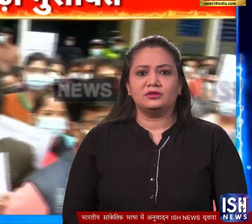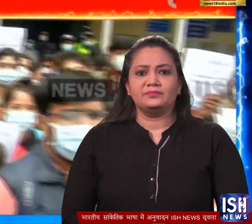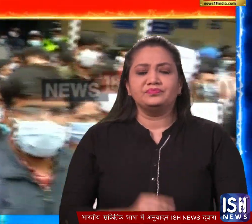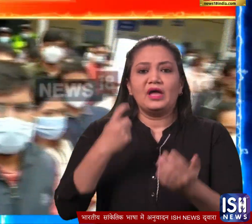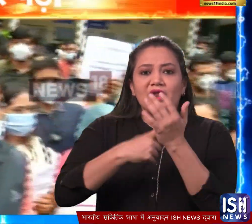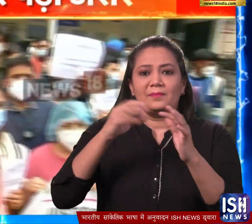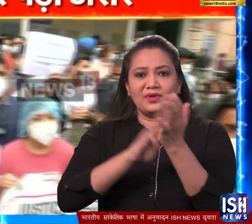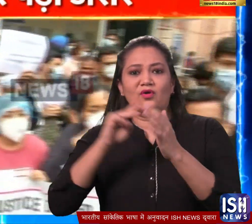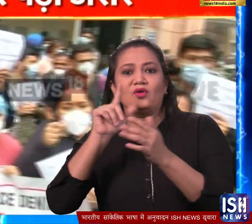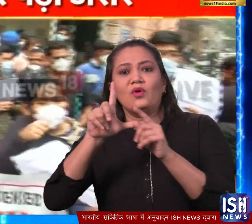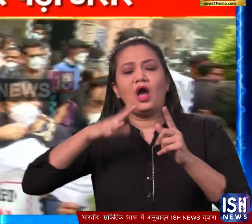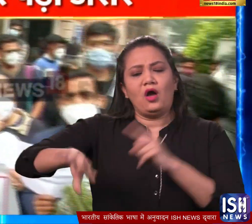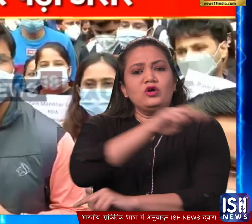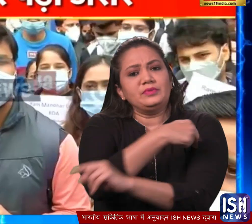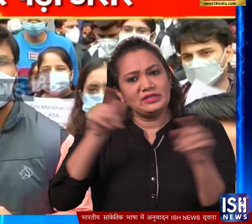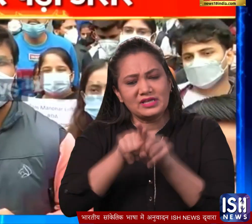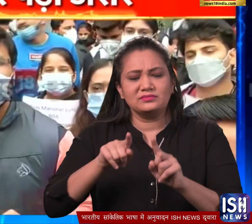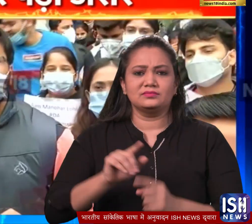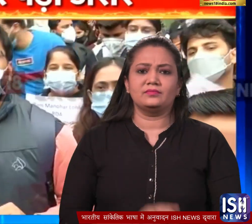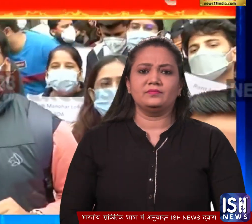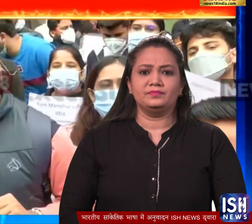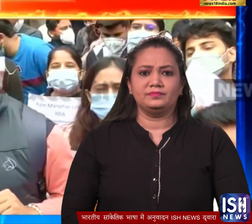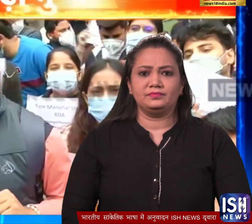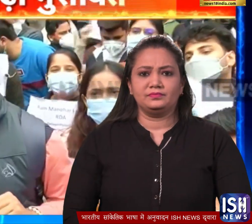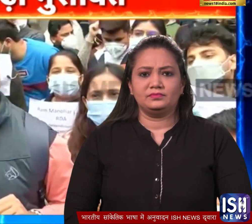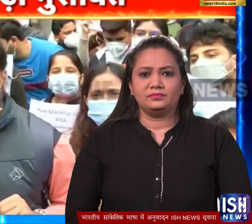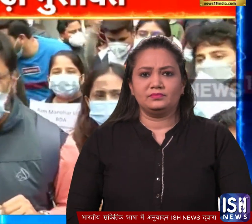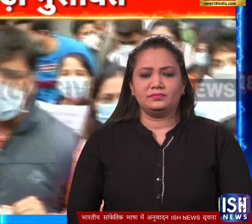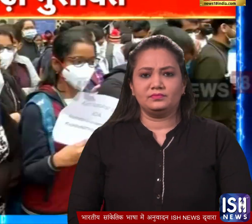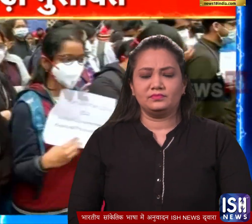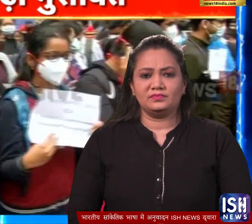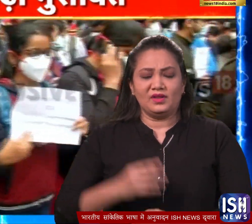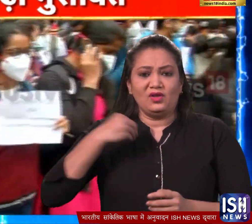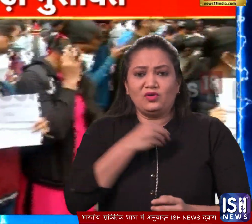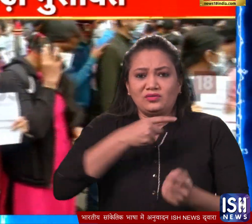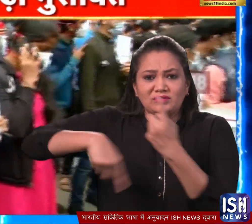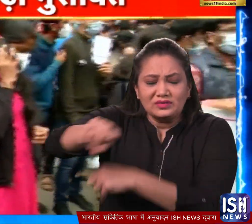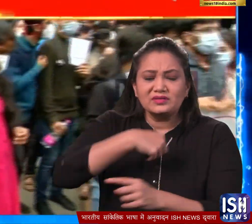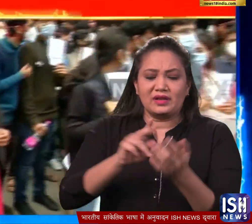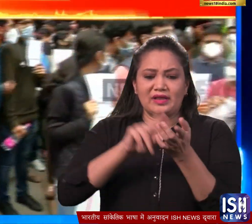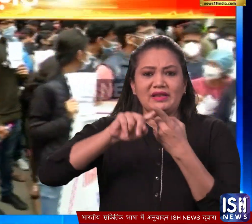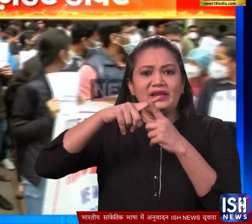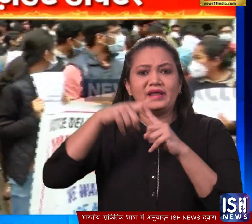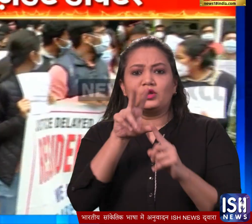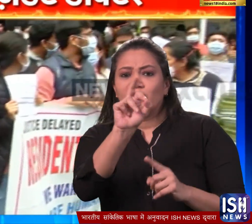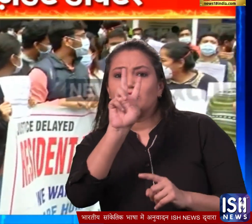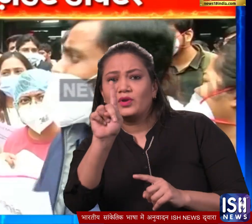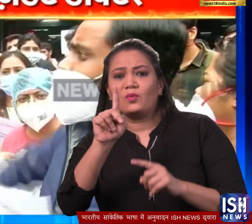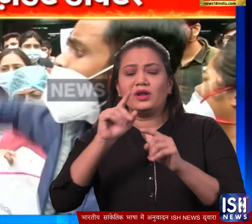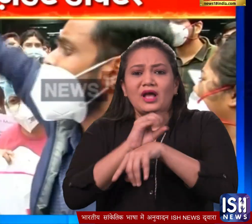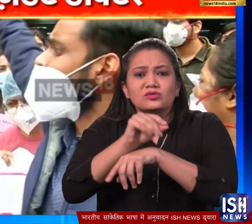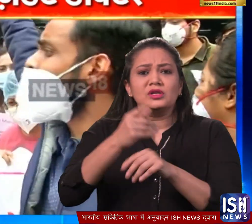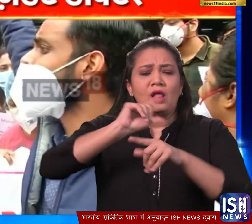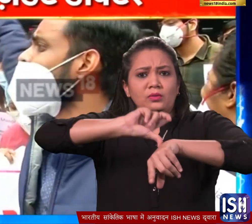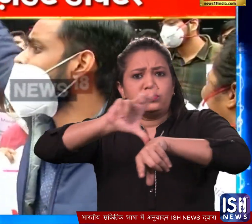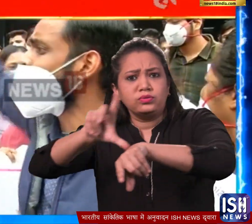जिसकी एक तस्वीर राम मनोहर लोहिया अस्पताल से आई। 1 2 3 4 रेजिडेंट डॉक्टरों ने नीट पीजी 2021 की